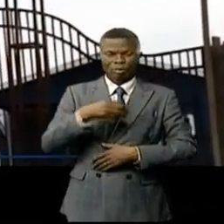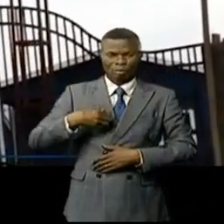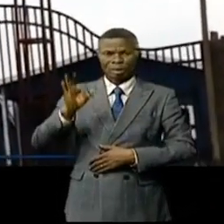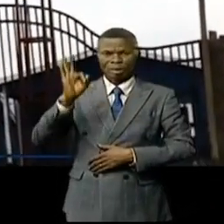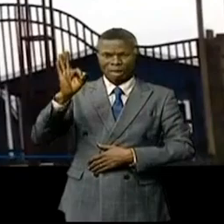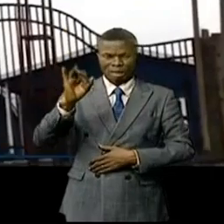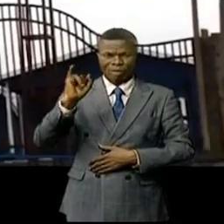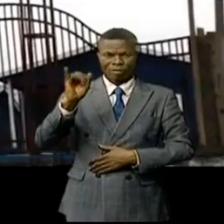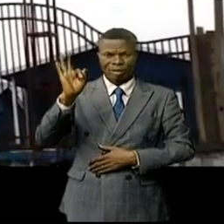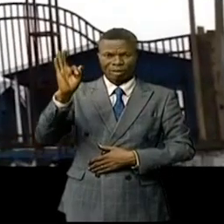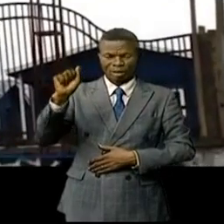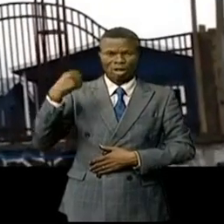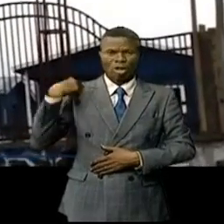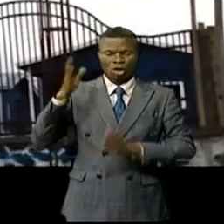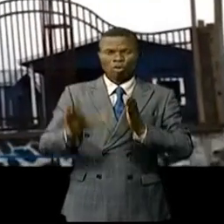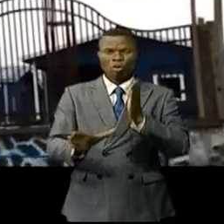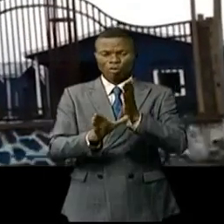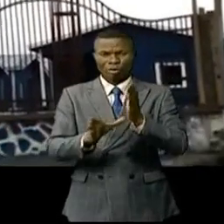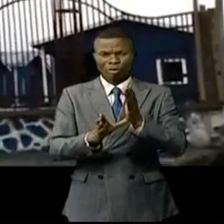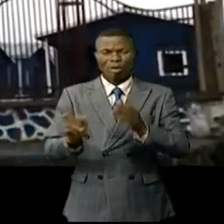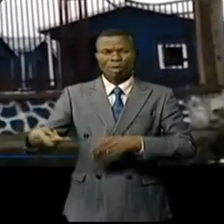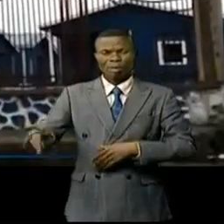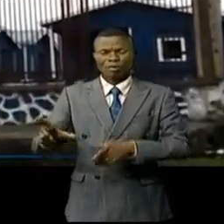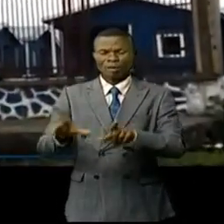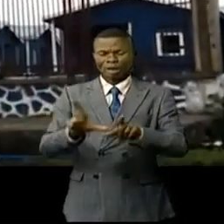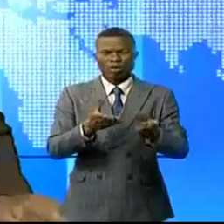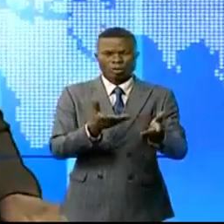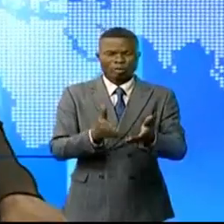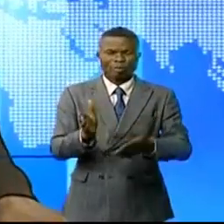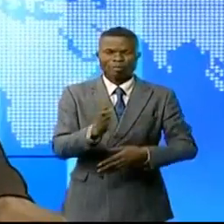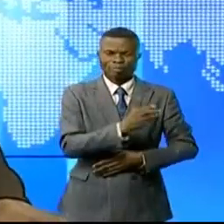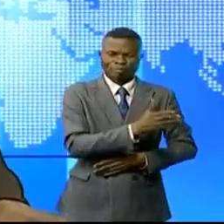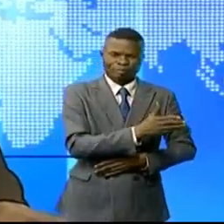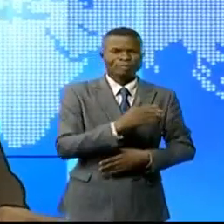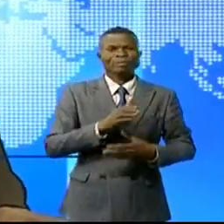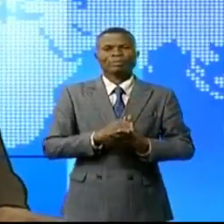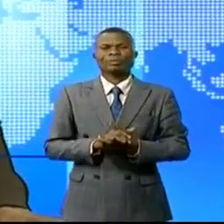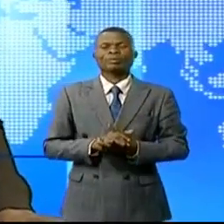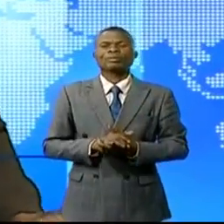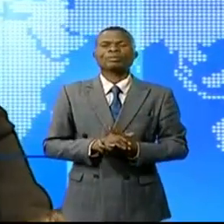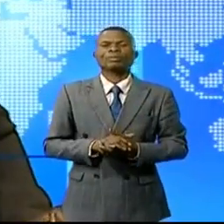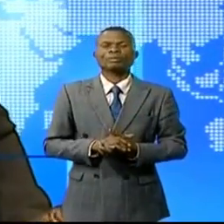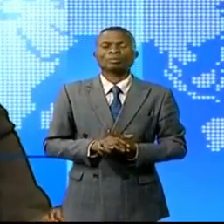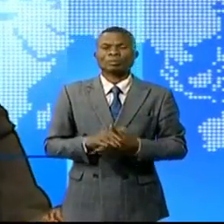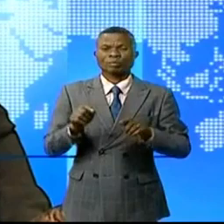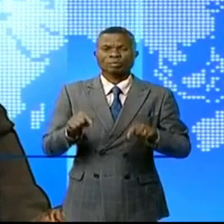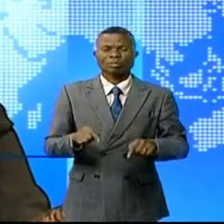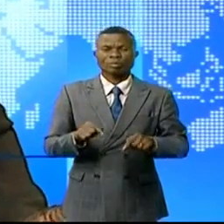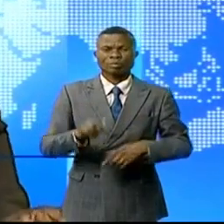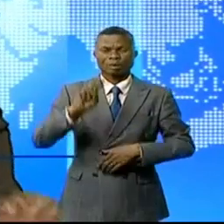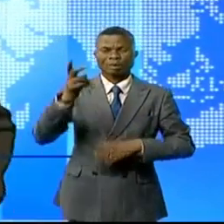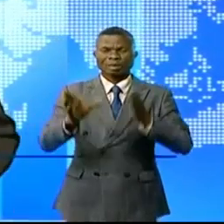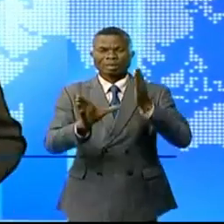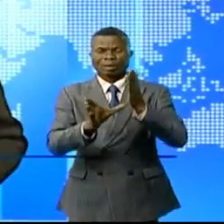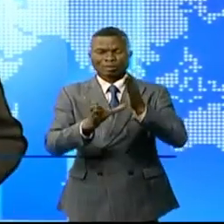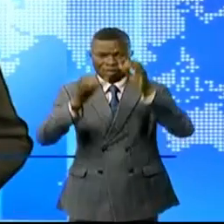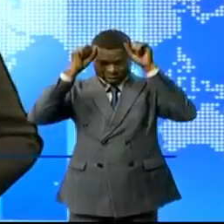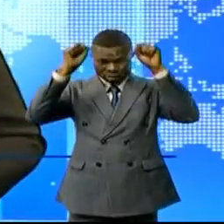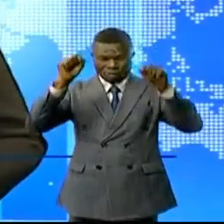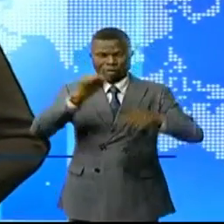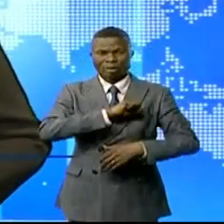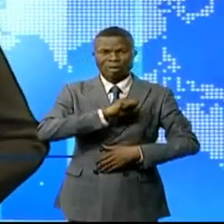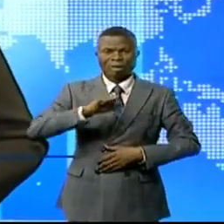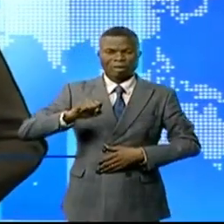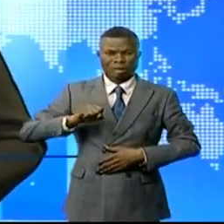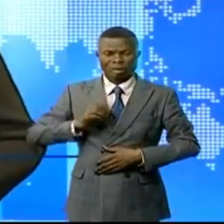Béton, gouverneur ad intérim de la province de Lualaba. Et puis, le deuxième vice-président du Sénat,